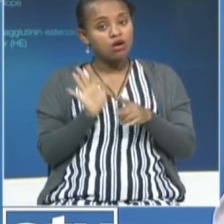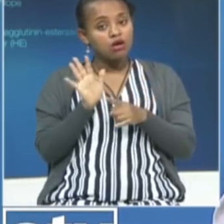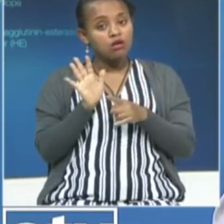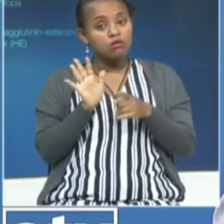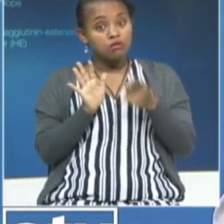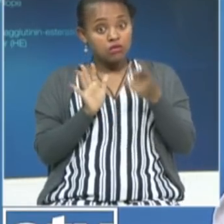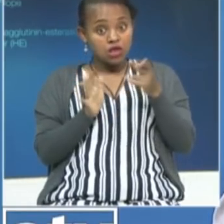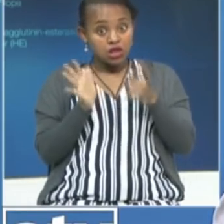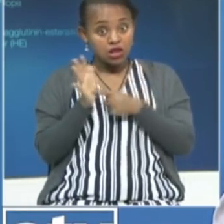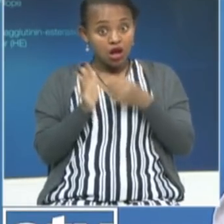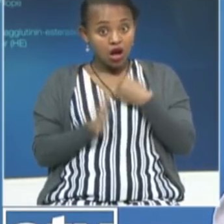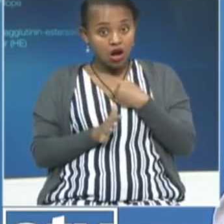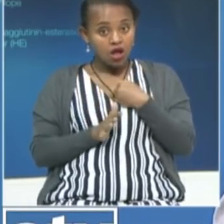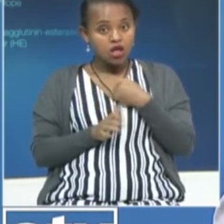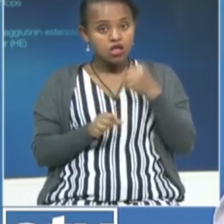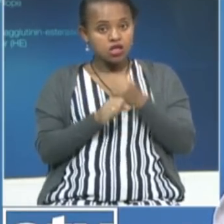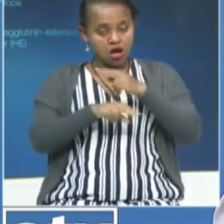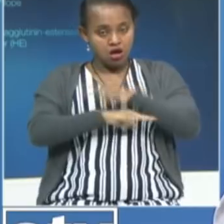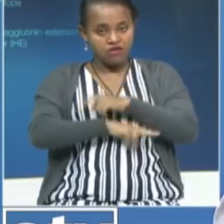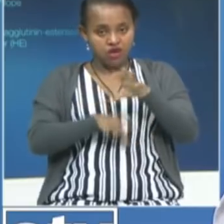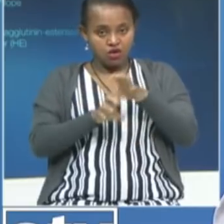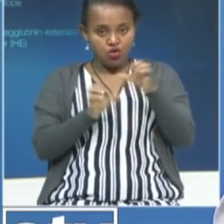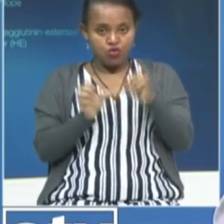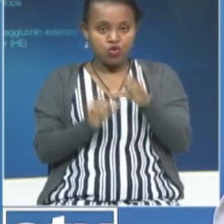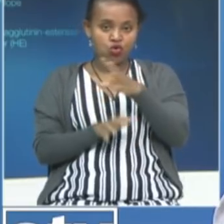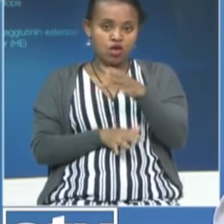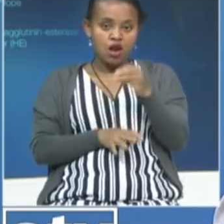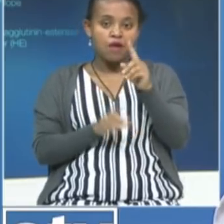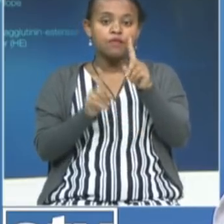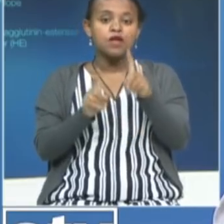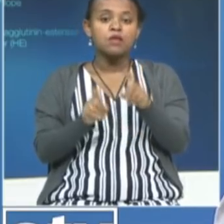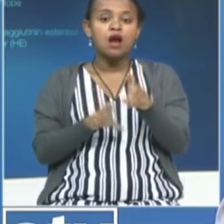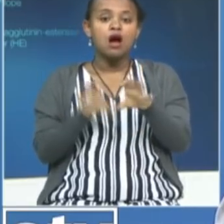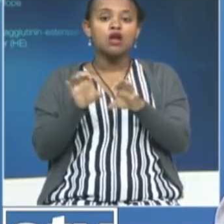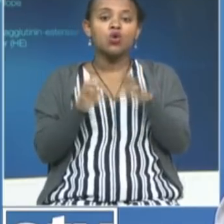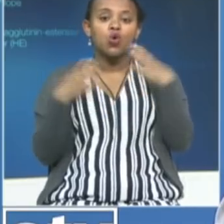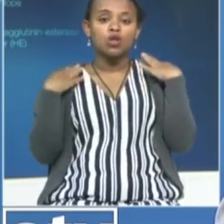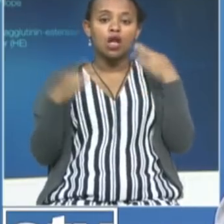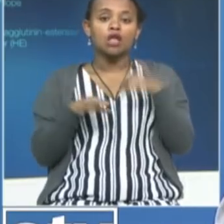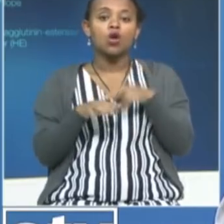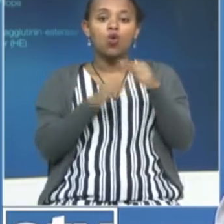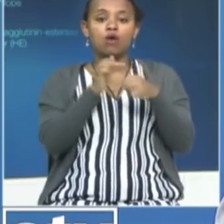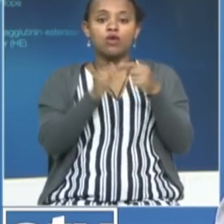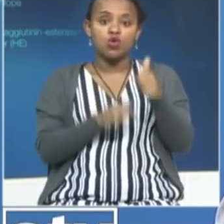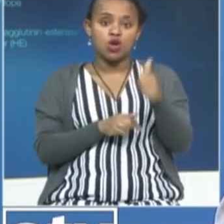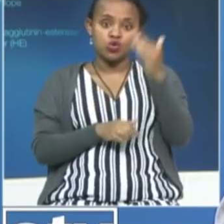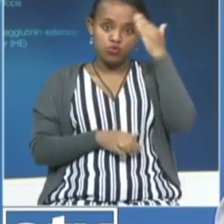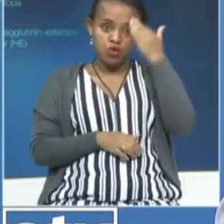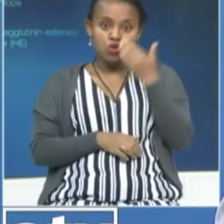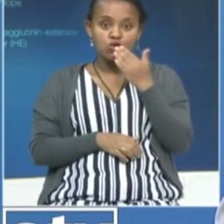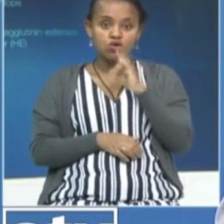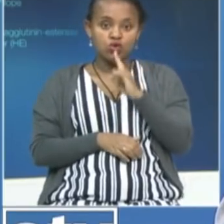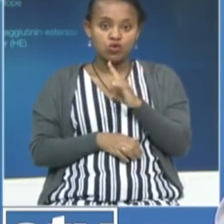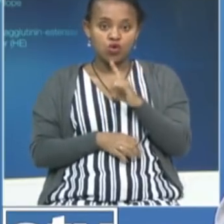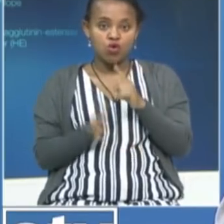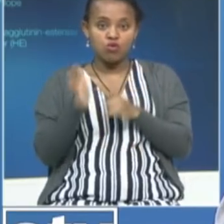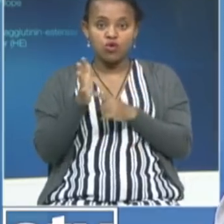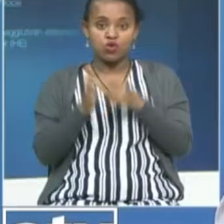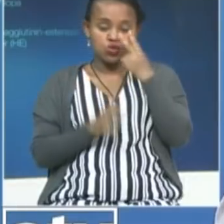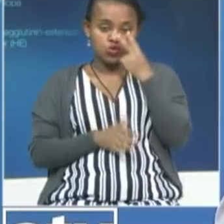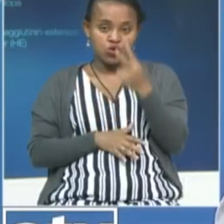ረፍት አድርጎ ቢቆይና ምርመራ አድርጎ ጤና ተቋም ሄዶ ራሱን ቢያቅ ጥሩ ነው። ምልክቶቹን